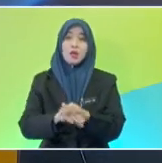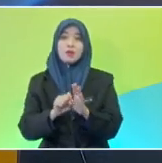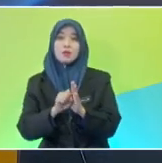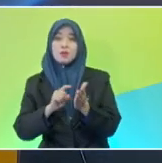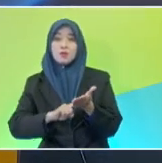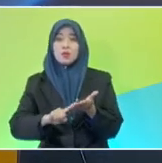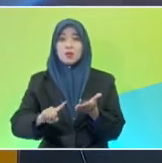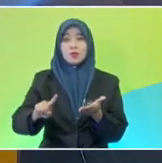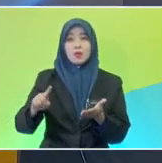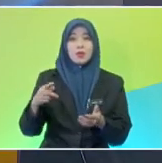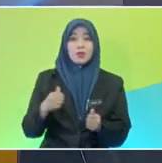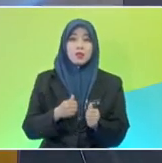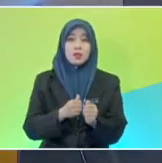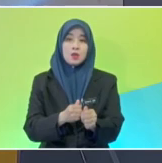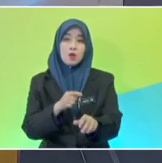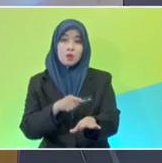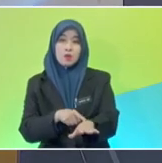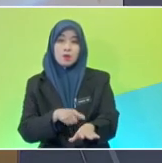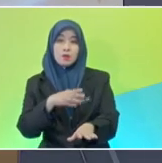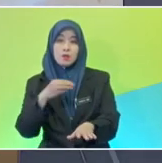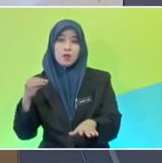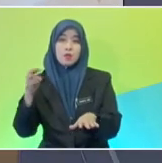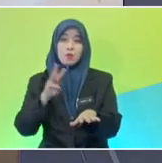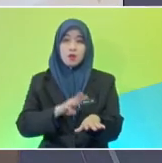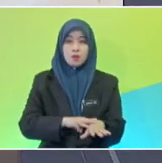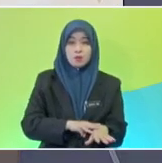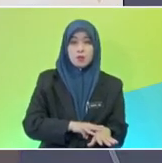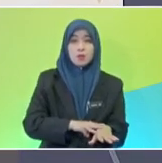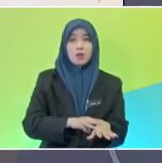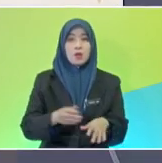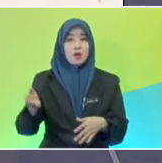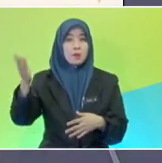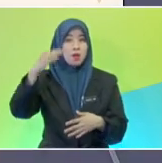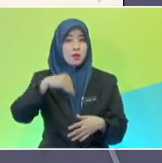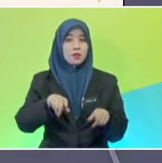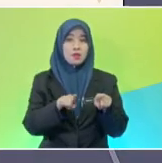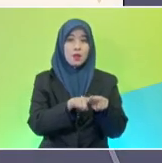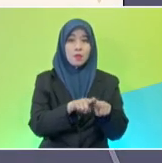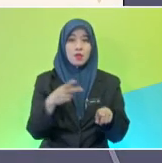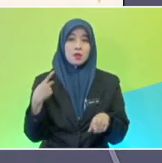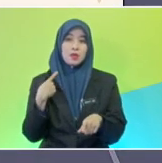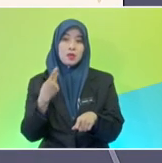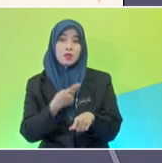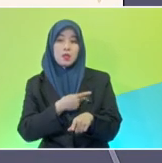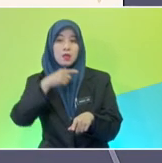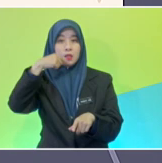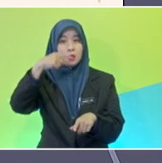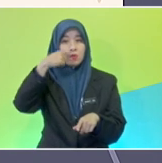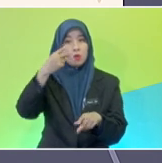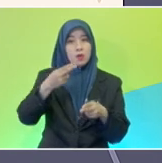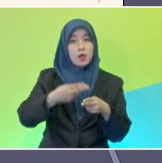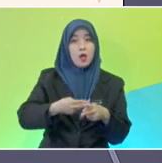Seminggu ikut masa dan waktu. Mari sama kita sebut